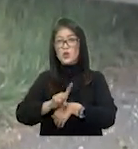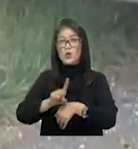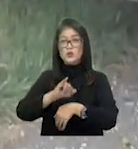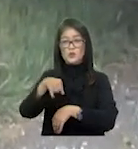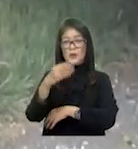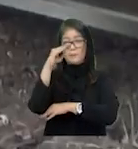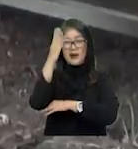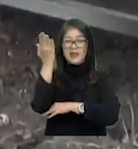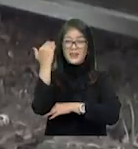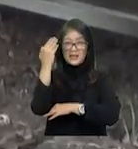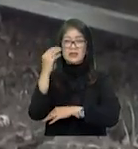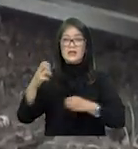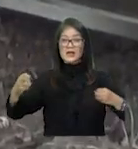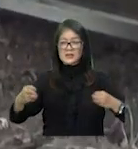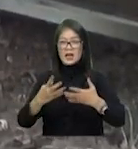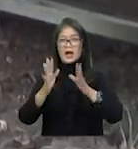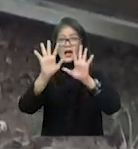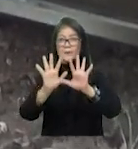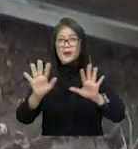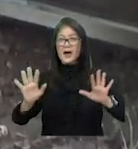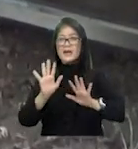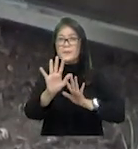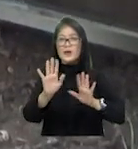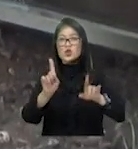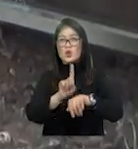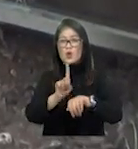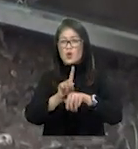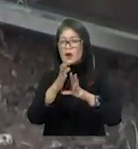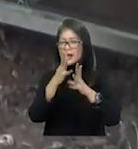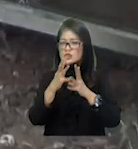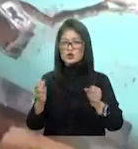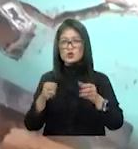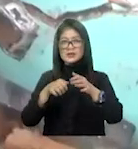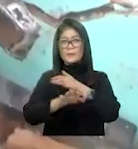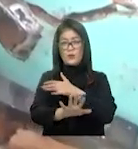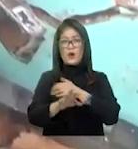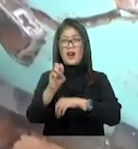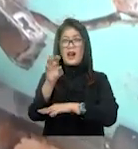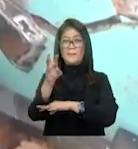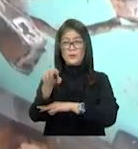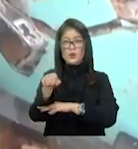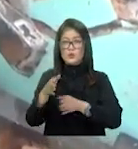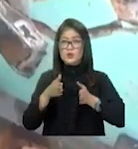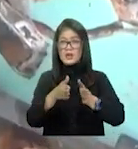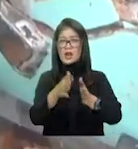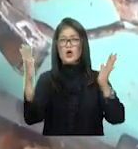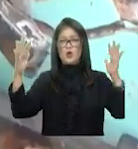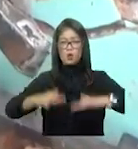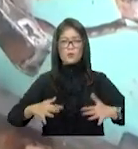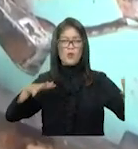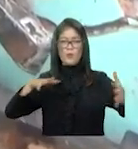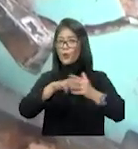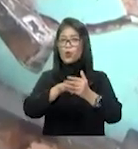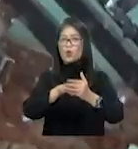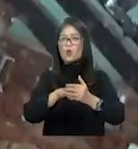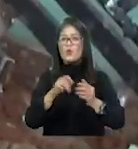akibat kecelakaan pagar depan toko hancur dan pintu toko jebol sementara tiang lampu penerangan jalan roboh akibat tertabrak